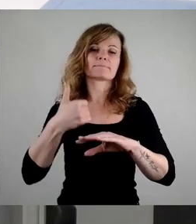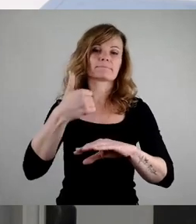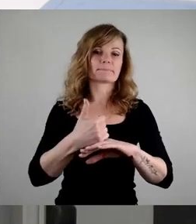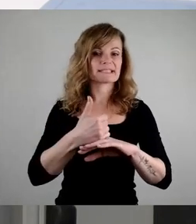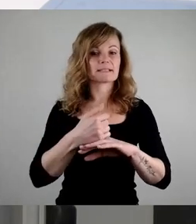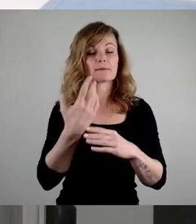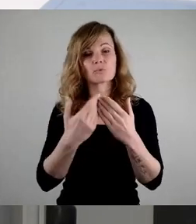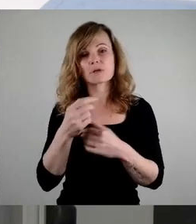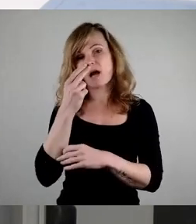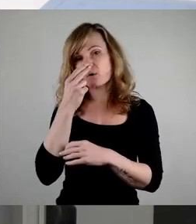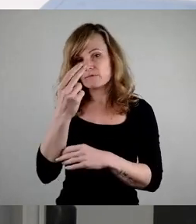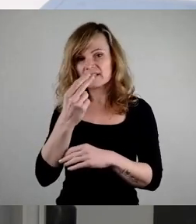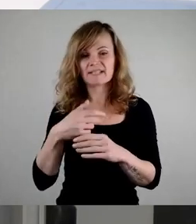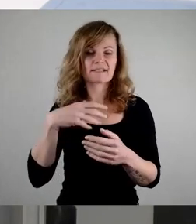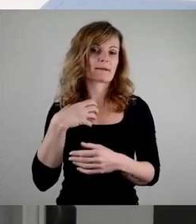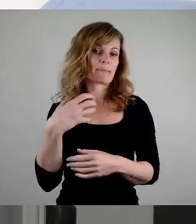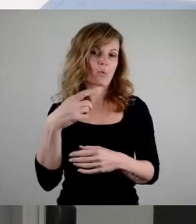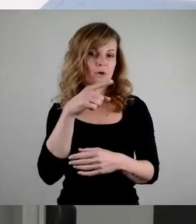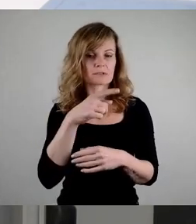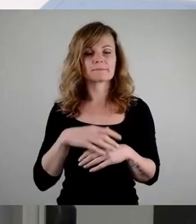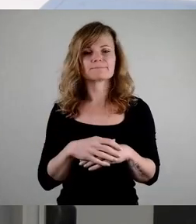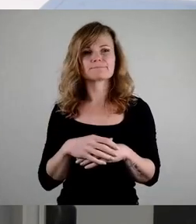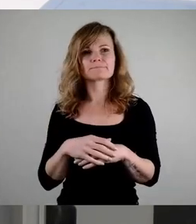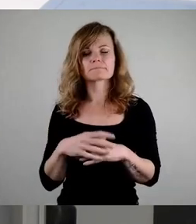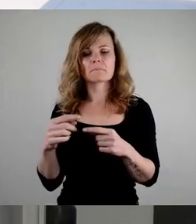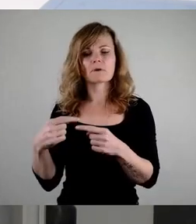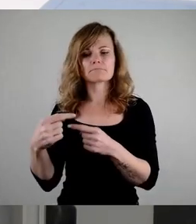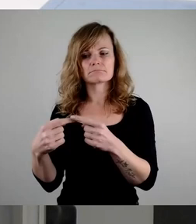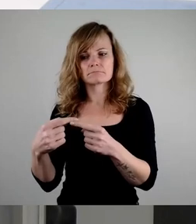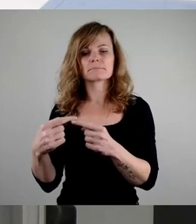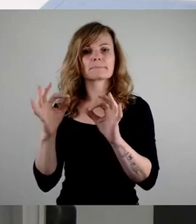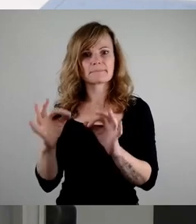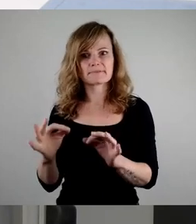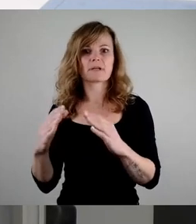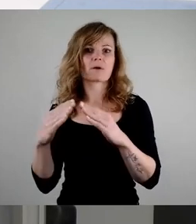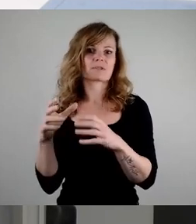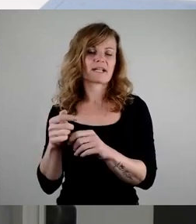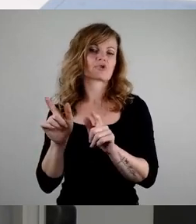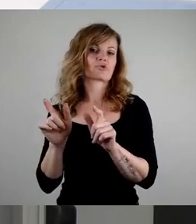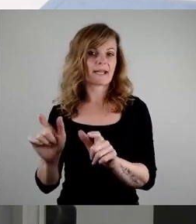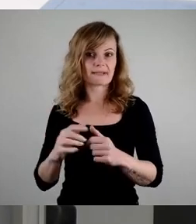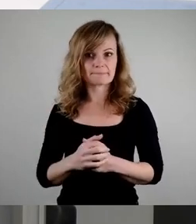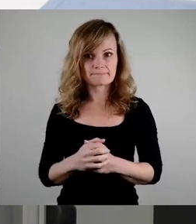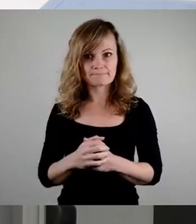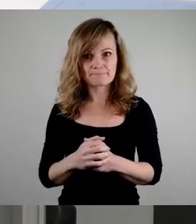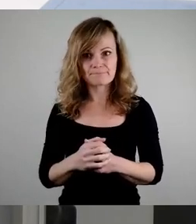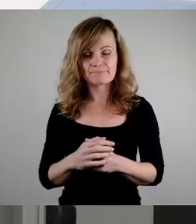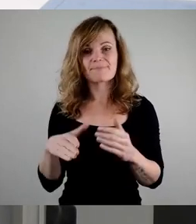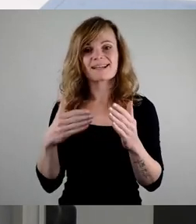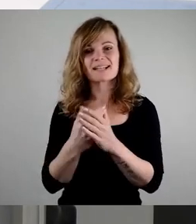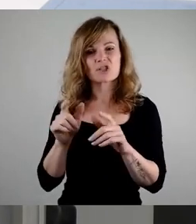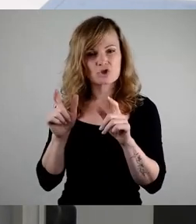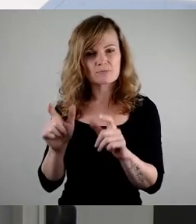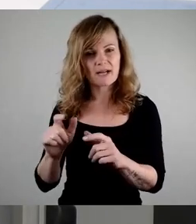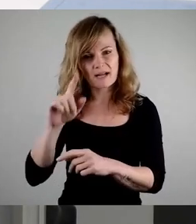Aufsichtsbehörde, kam auch schon kurze Zeit später die Haushaltssperre. Die Haushaltssperre, weiß jeder, was es heißt,